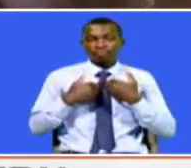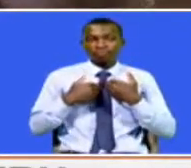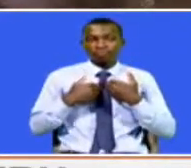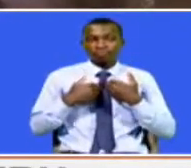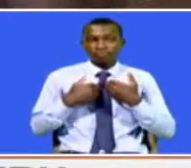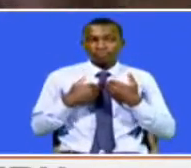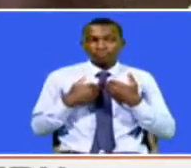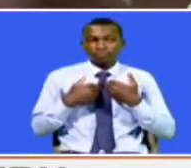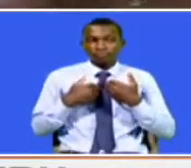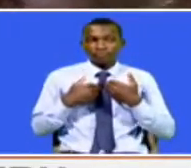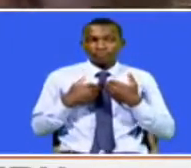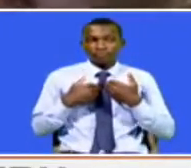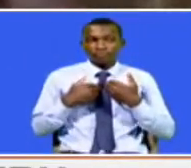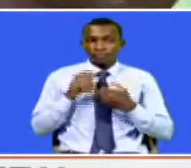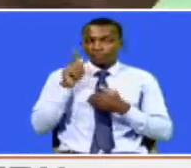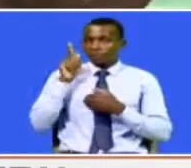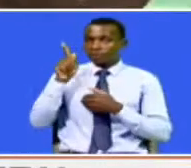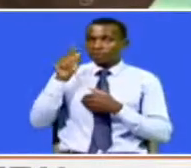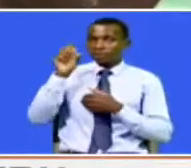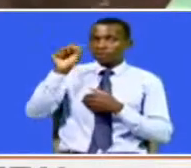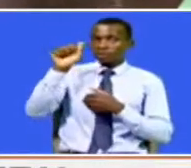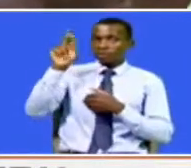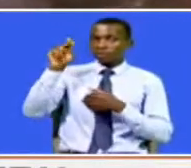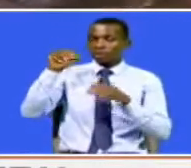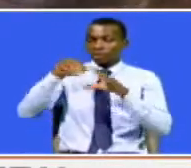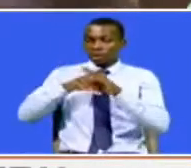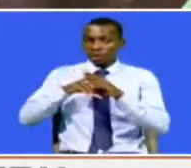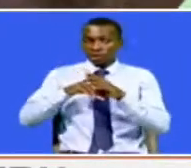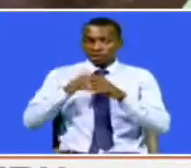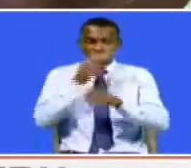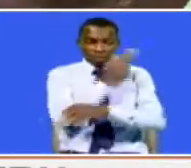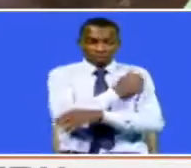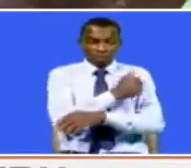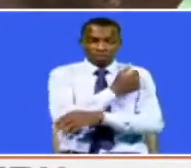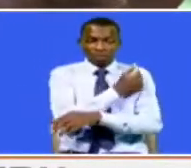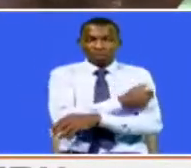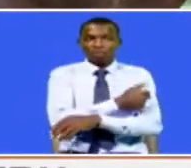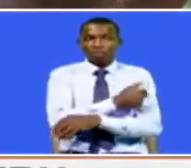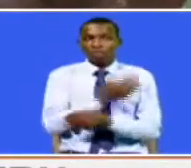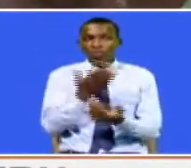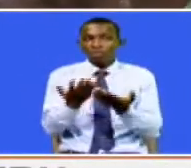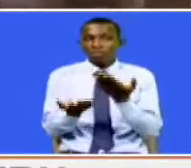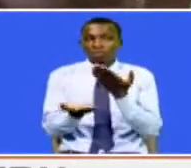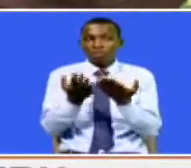And the son who is now in the hospital, it appears to me that he was